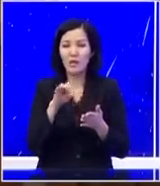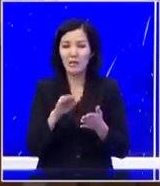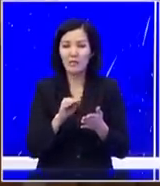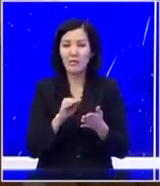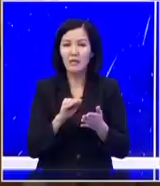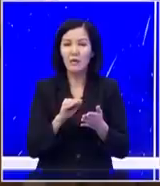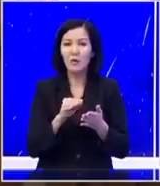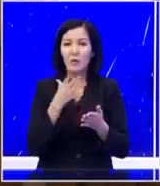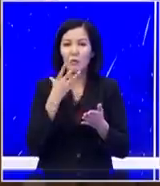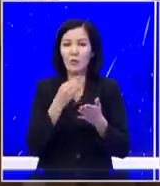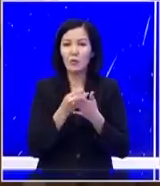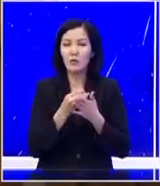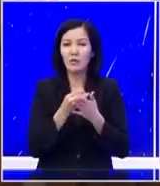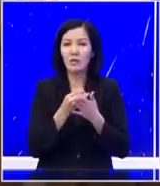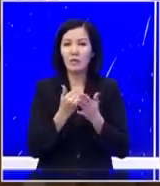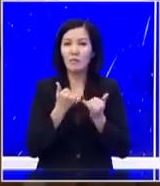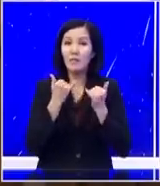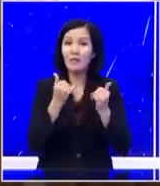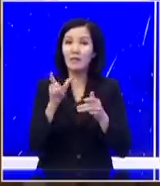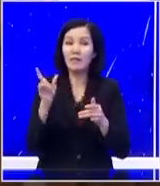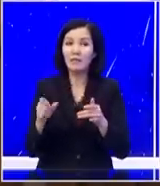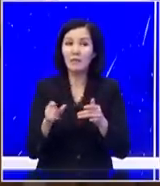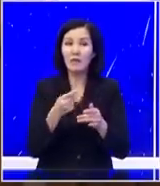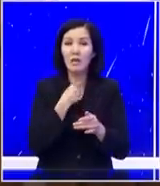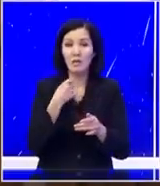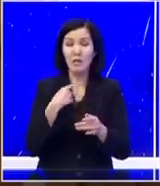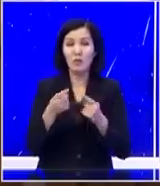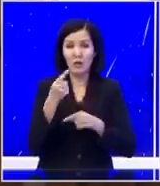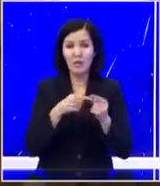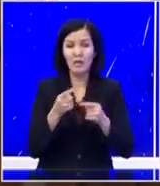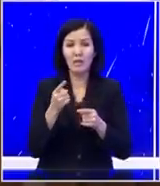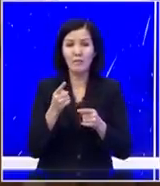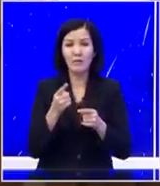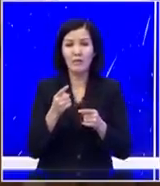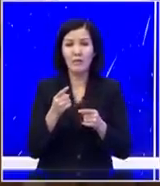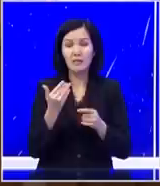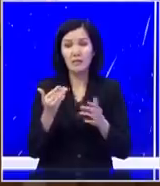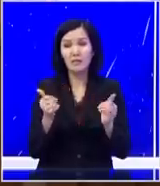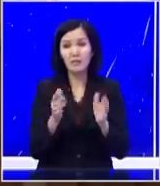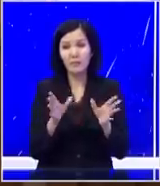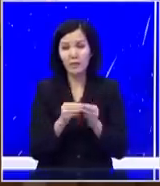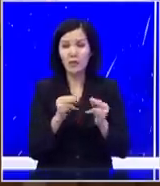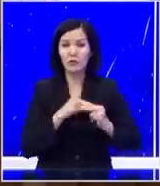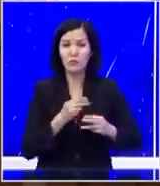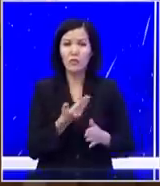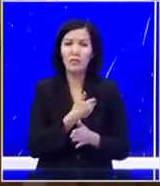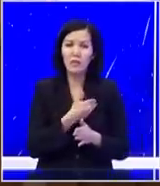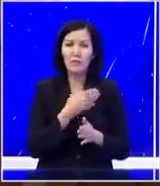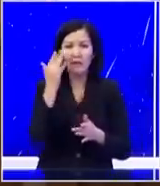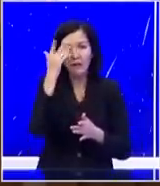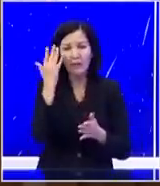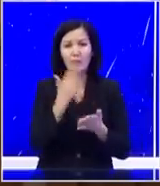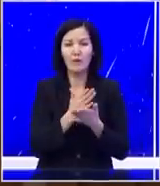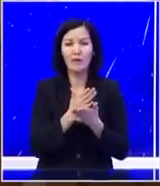орны бар жігіт, қайтып Талдықорғанға келесің бе десем, келем деді. Аға, сіздің қасыңызда болсам, сондай арманым бар